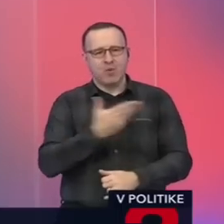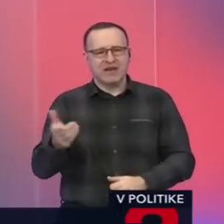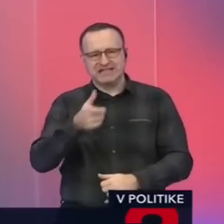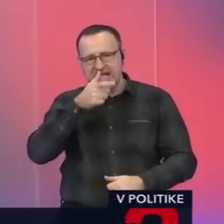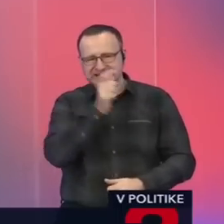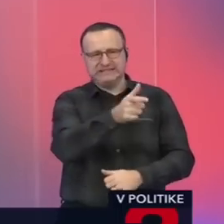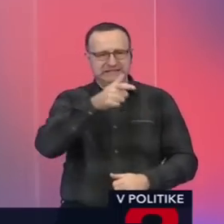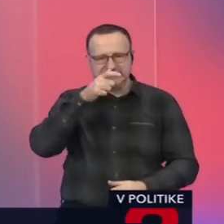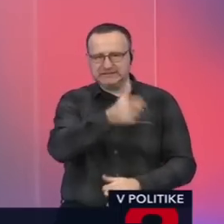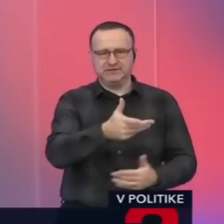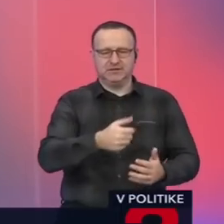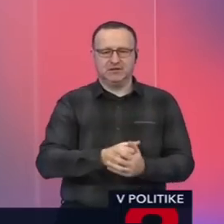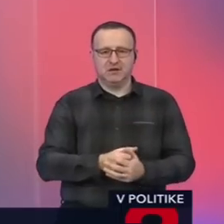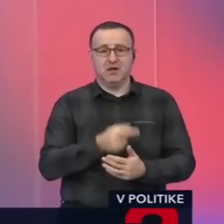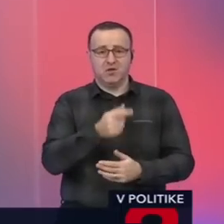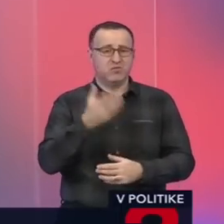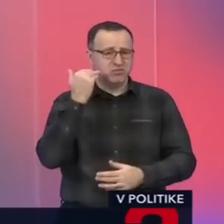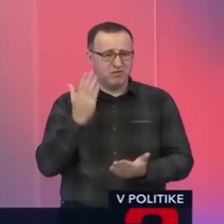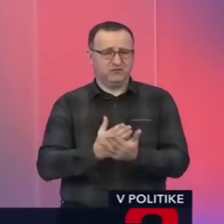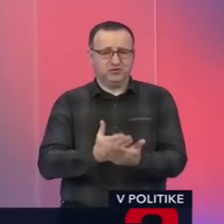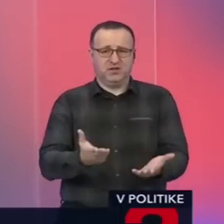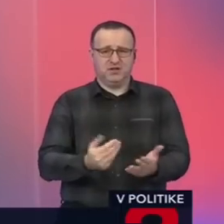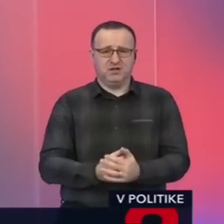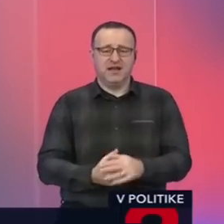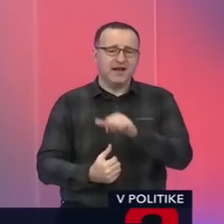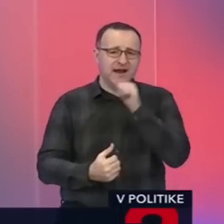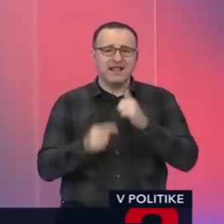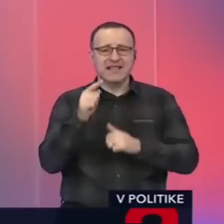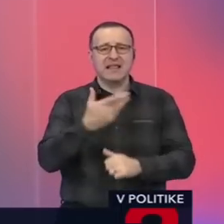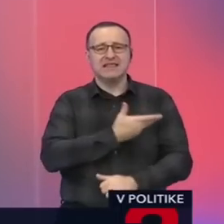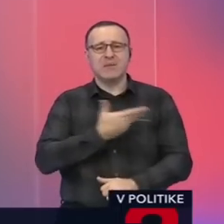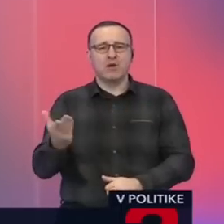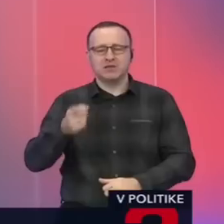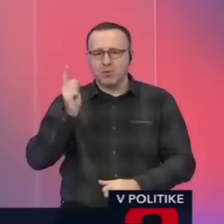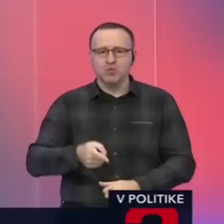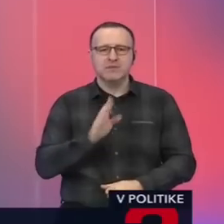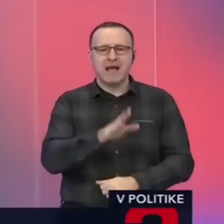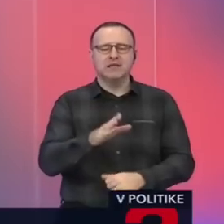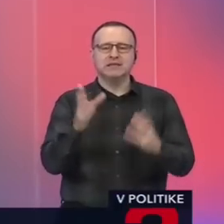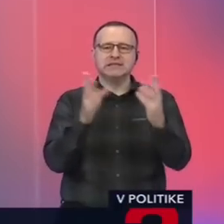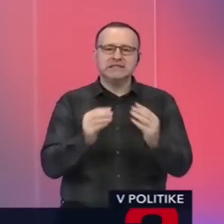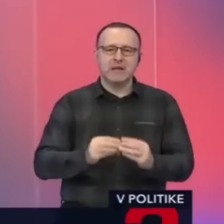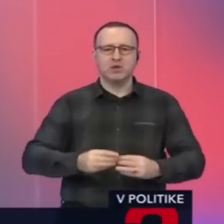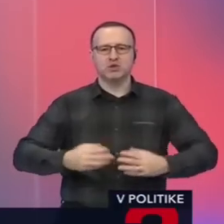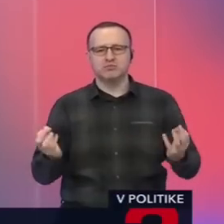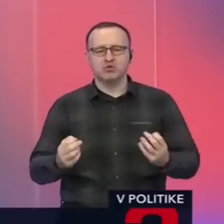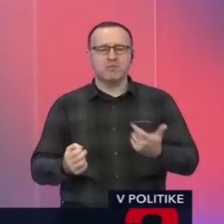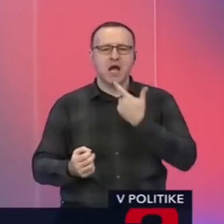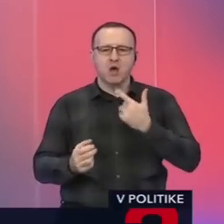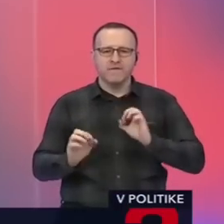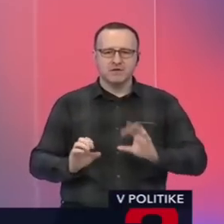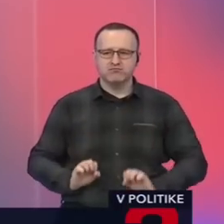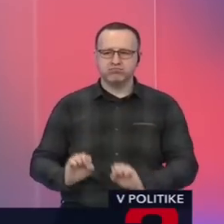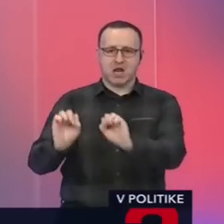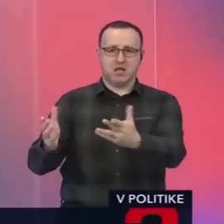takej. Čiže v tomto, a to bolo vždy tak, čiže len tá demokracia musí mať samozrejme aj mechanizmy a spôsoby, ako sa brániť,